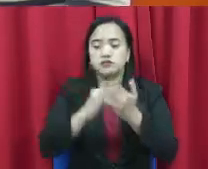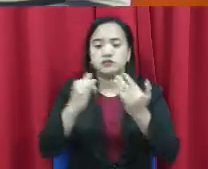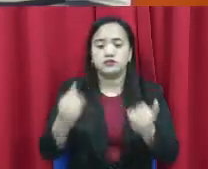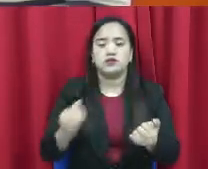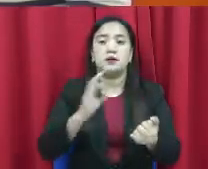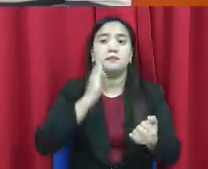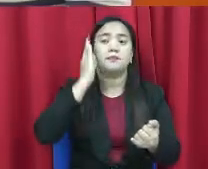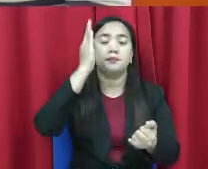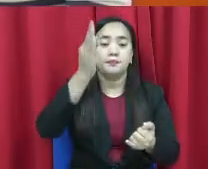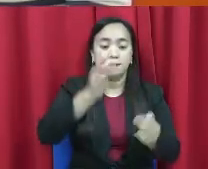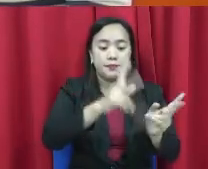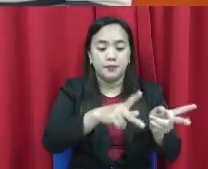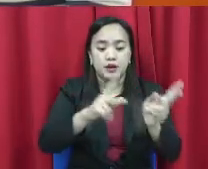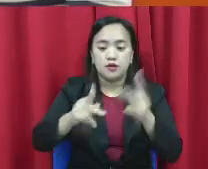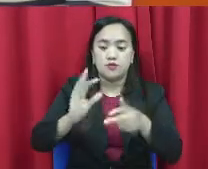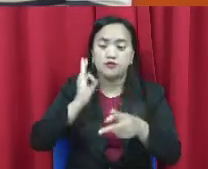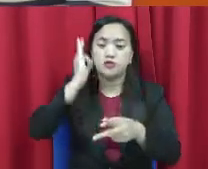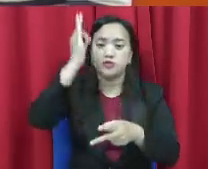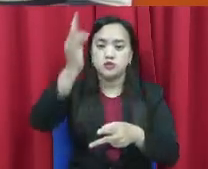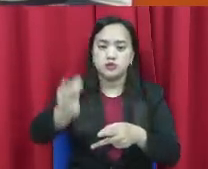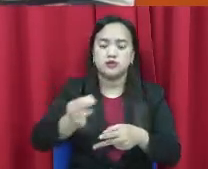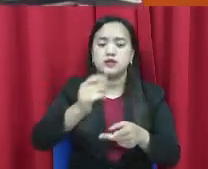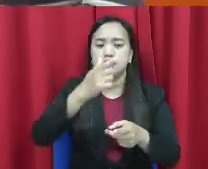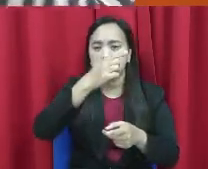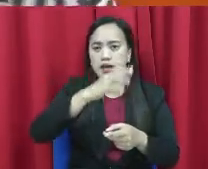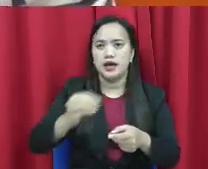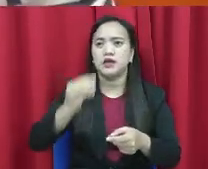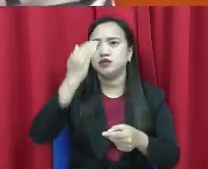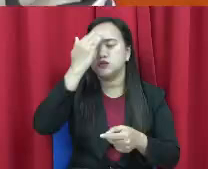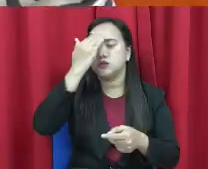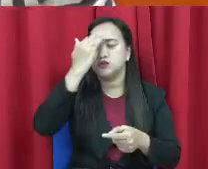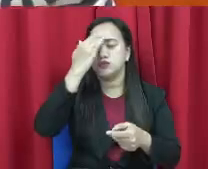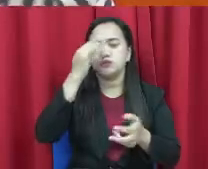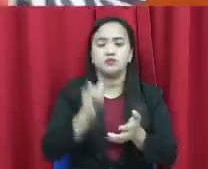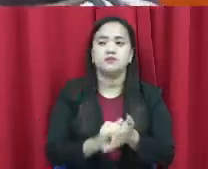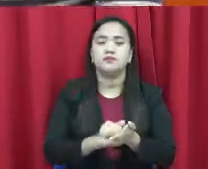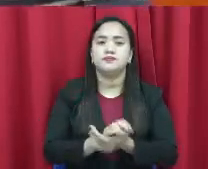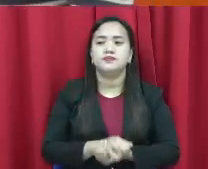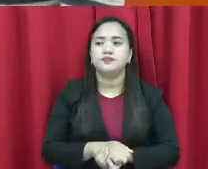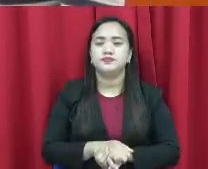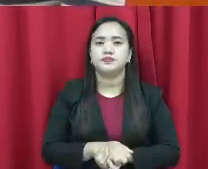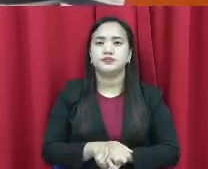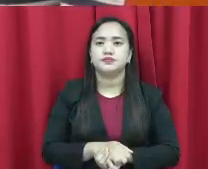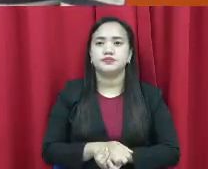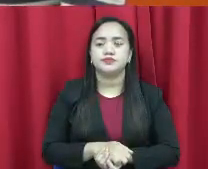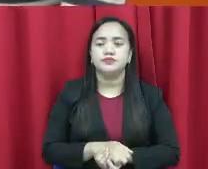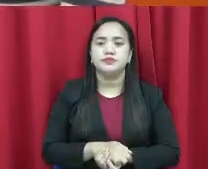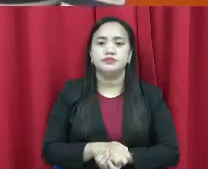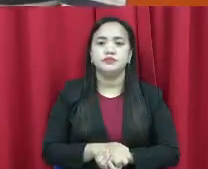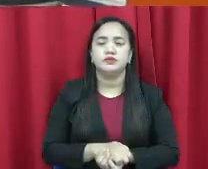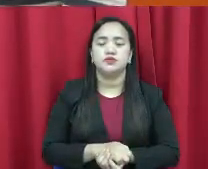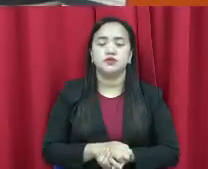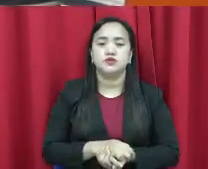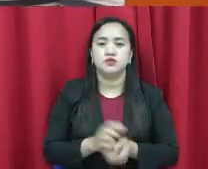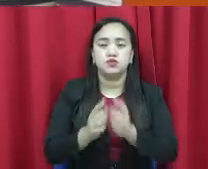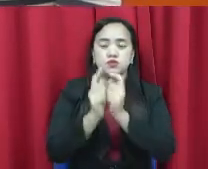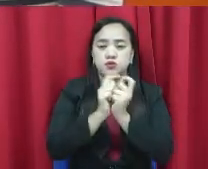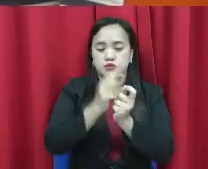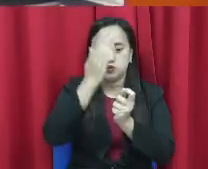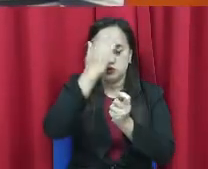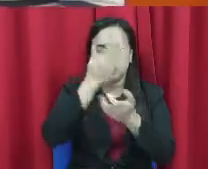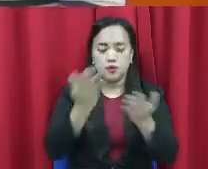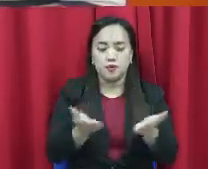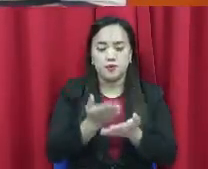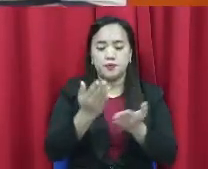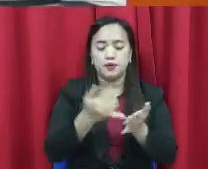nagpamisa ako at least alam ng ng ng pamilya ko ng asawa ko at mga anak ko kung saan